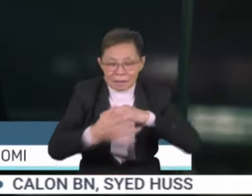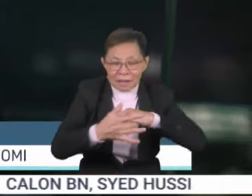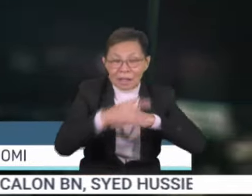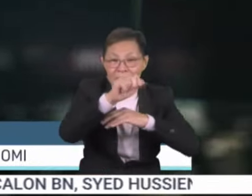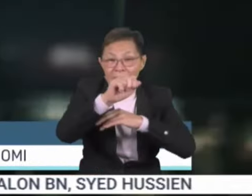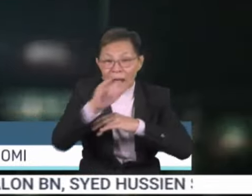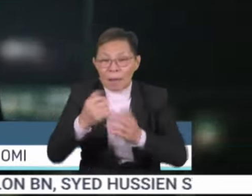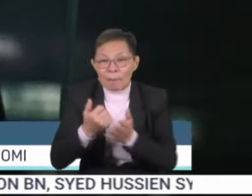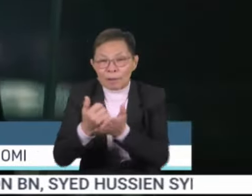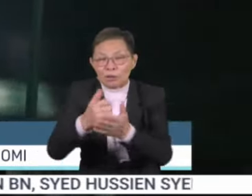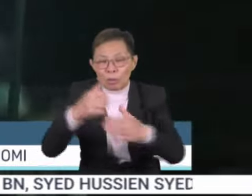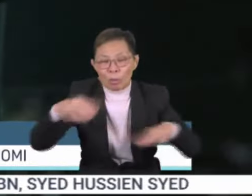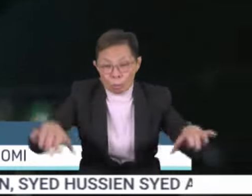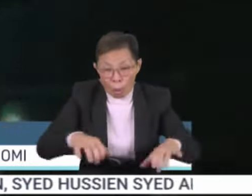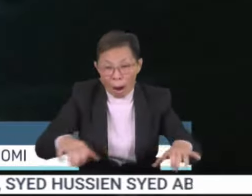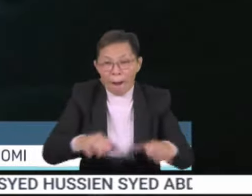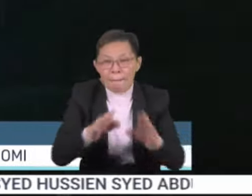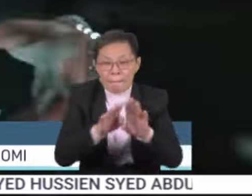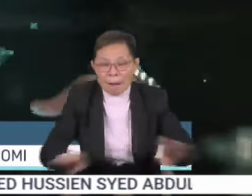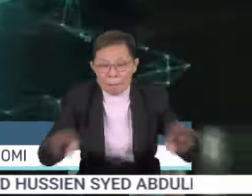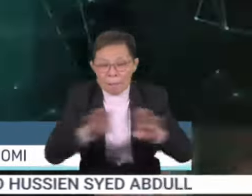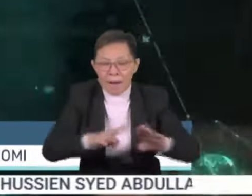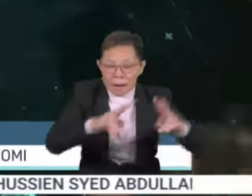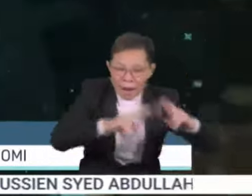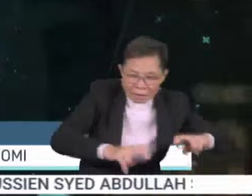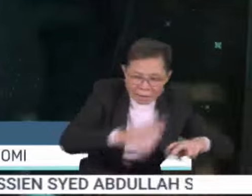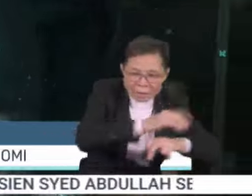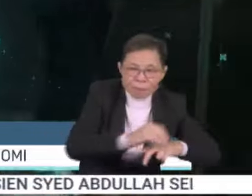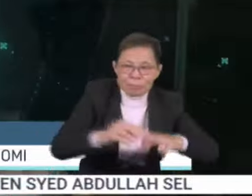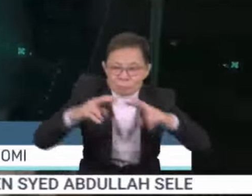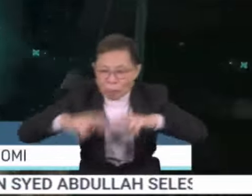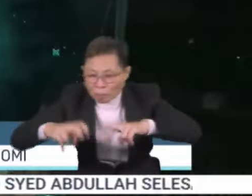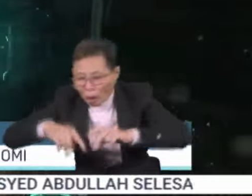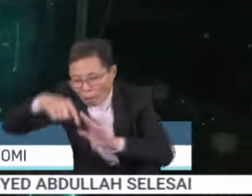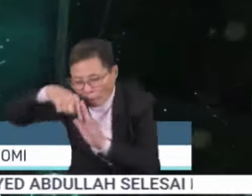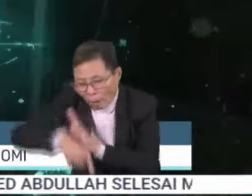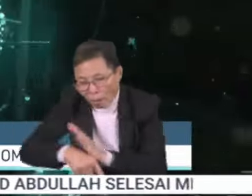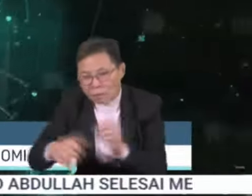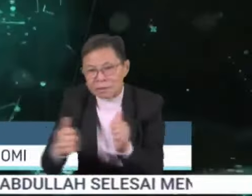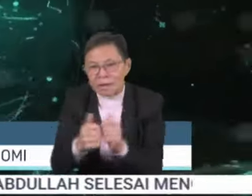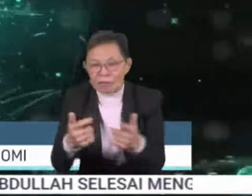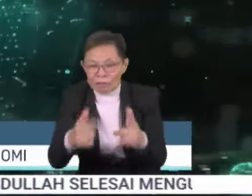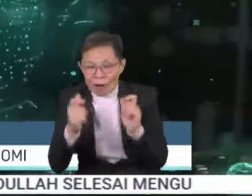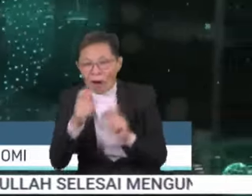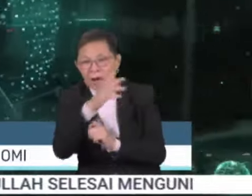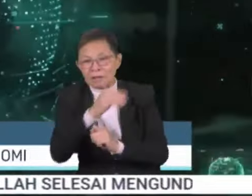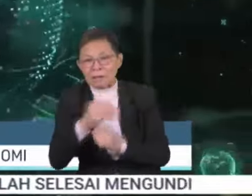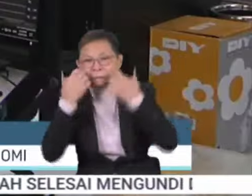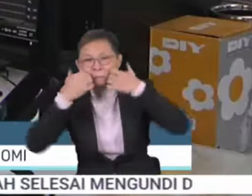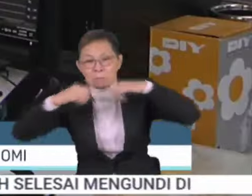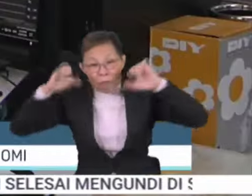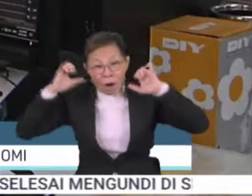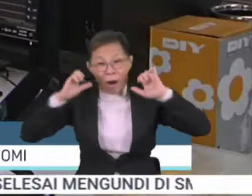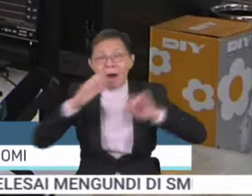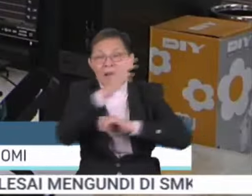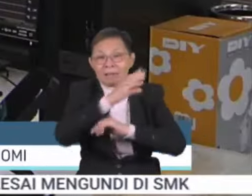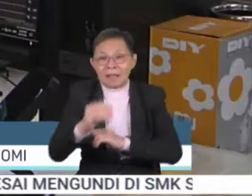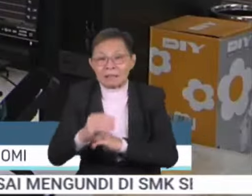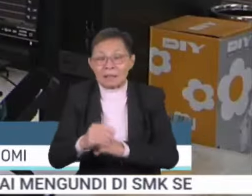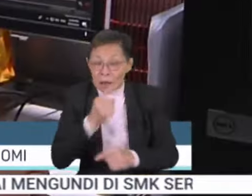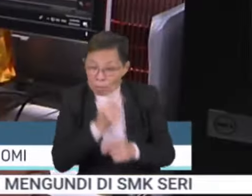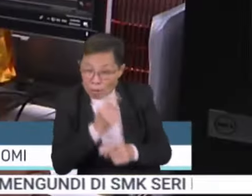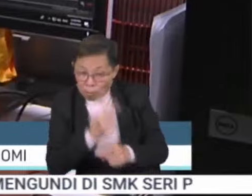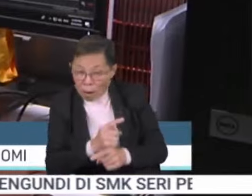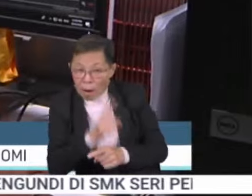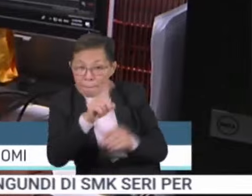membantu menghasilkan berita, merangkumi analisis dan penyelidikan mendalam dengan cepat dan efisien. Sementara